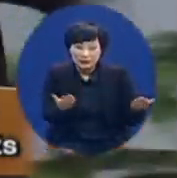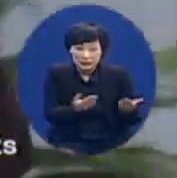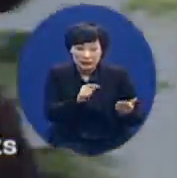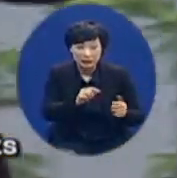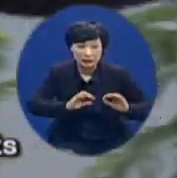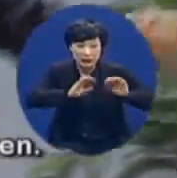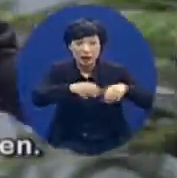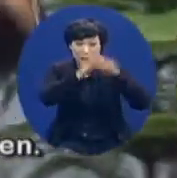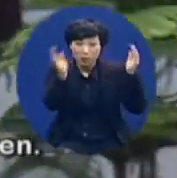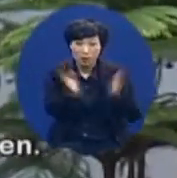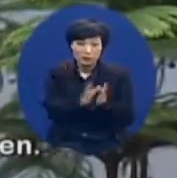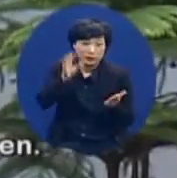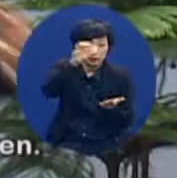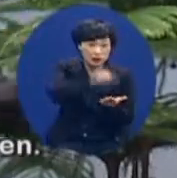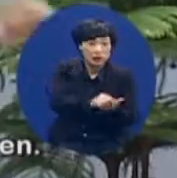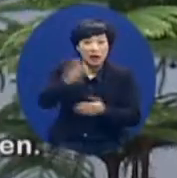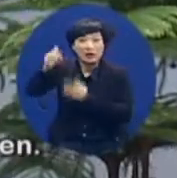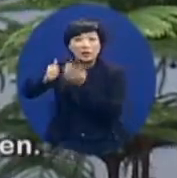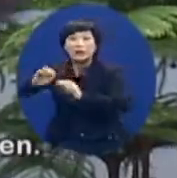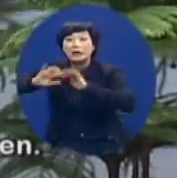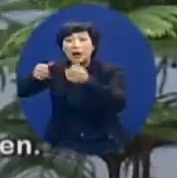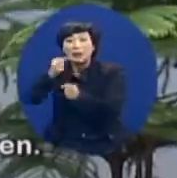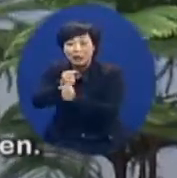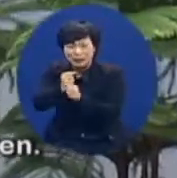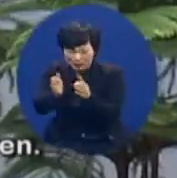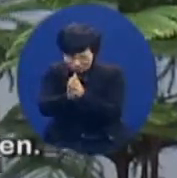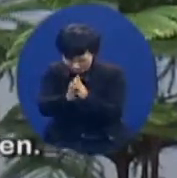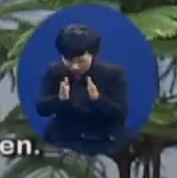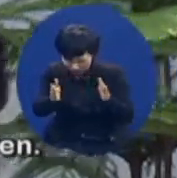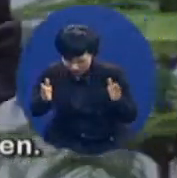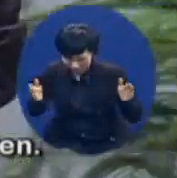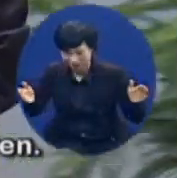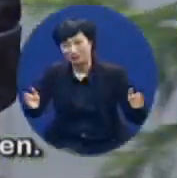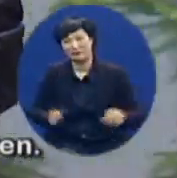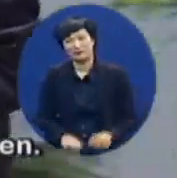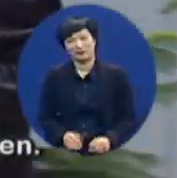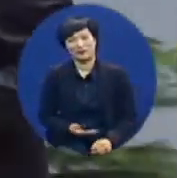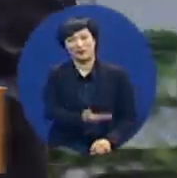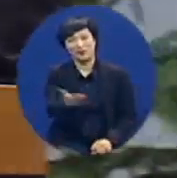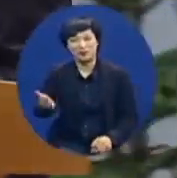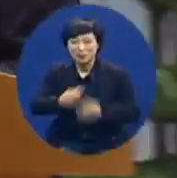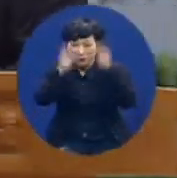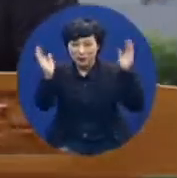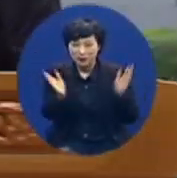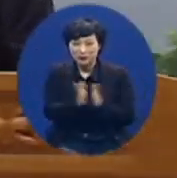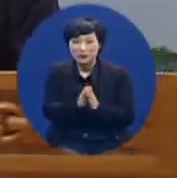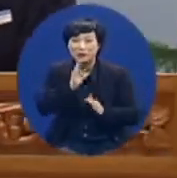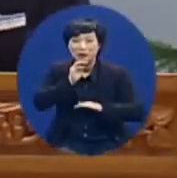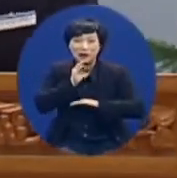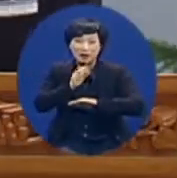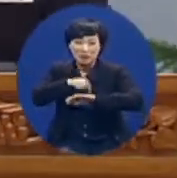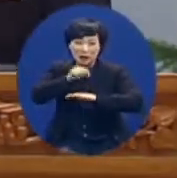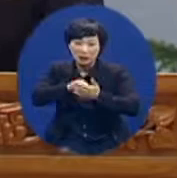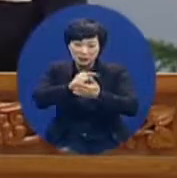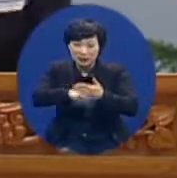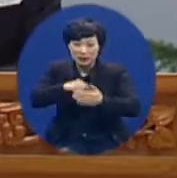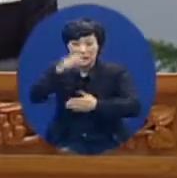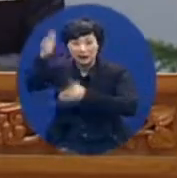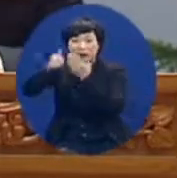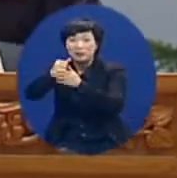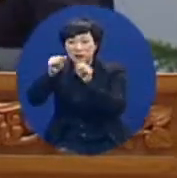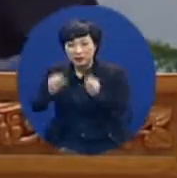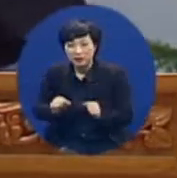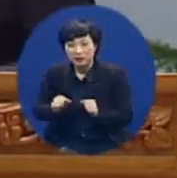나라를 쳐보시고 하나님의 용토를 만들어 가기 시작한다이 말입니다 아멘 여러 모두가 심령이 하나님이 거하는 신령한 용토가